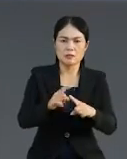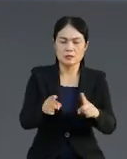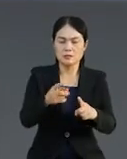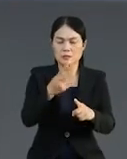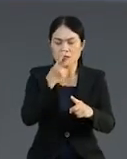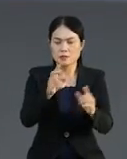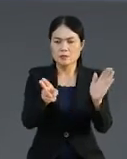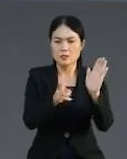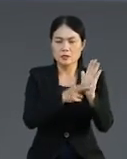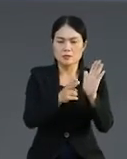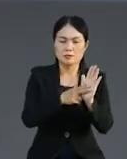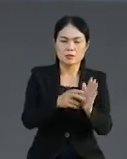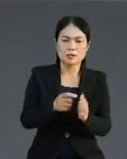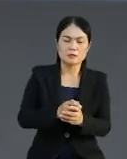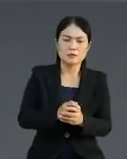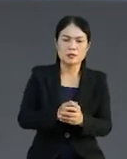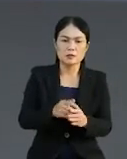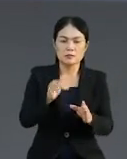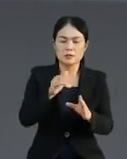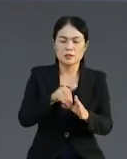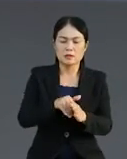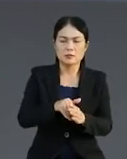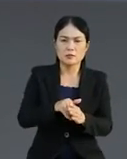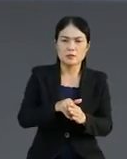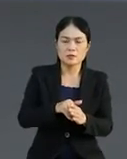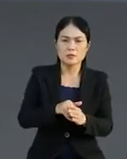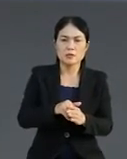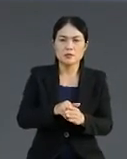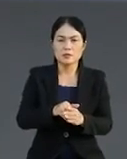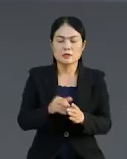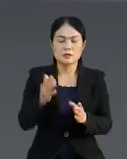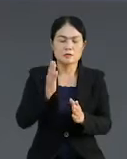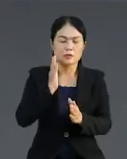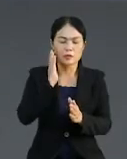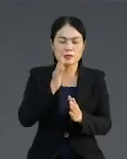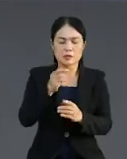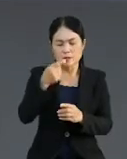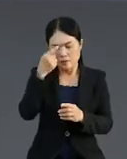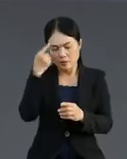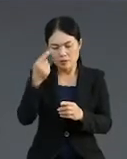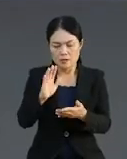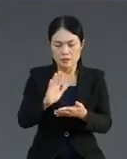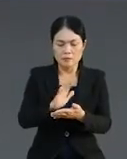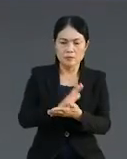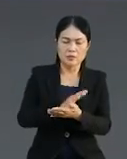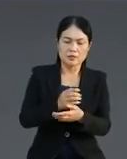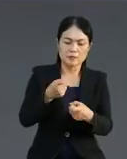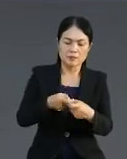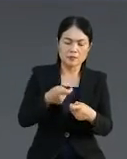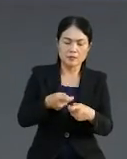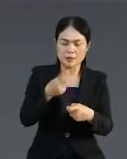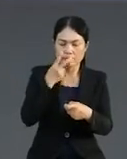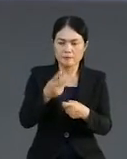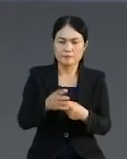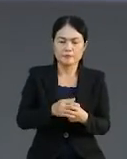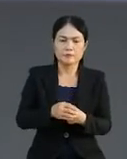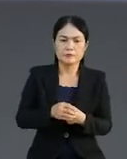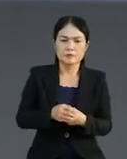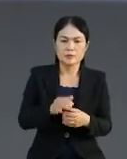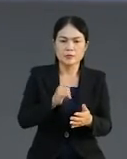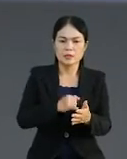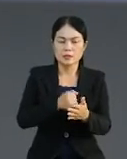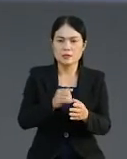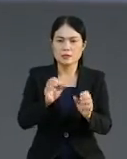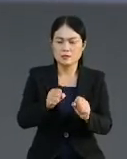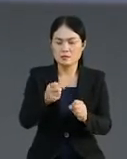xong phình đất mở ở chỗ bác. Đói xa tại nơi khẳng nít cứ bia xó so khám mình men chưa có đặt lại dương chân hiện bạ mơ là con á đầm bầy nghi